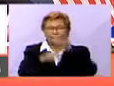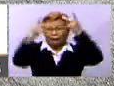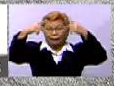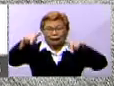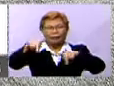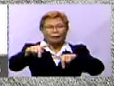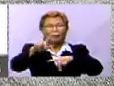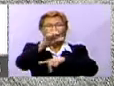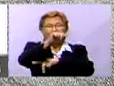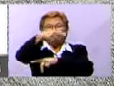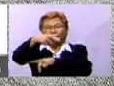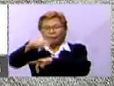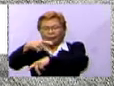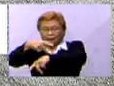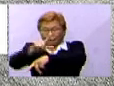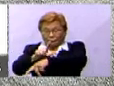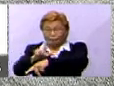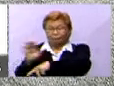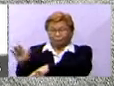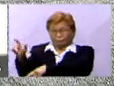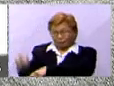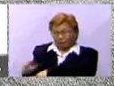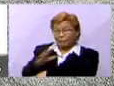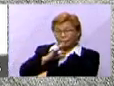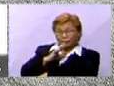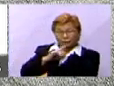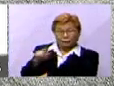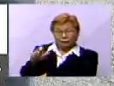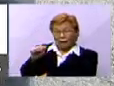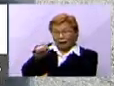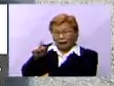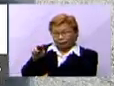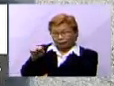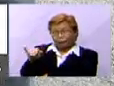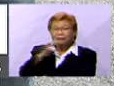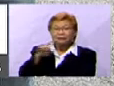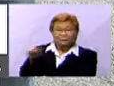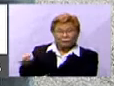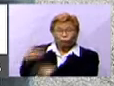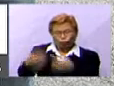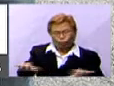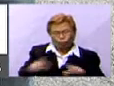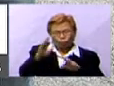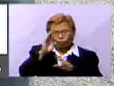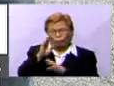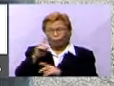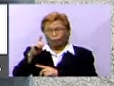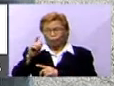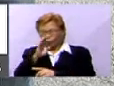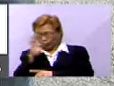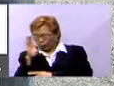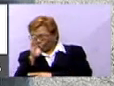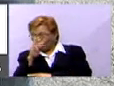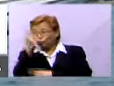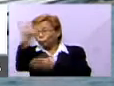Daerah Maritim 1 Langkawi, Komander Maritim Noro Azmi Zakariah, pihaknya telah melakukan risikan selama 2 minggu